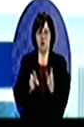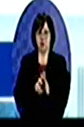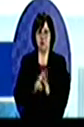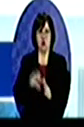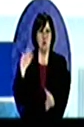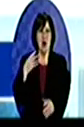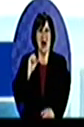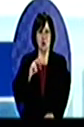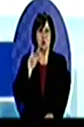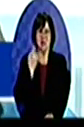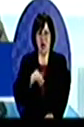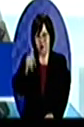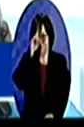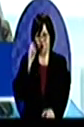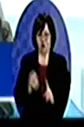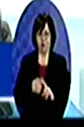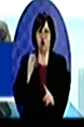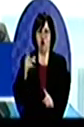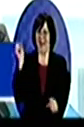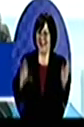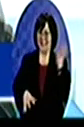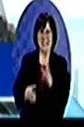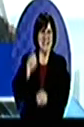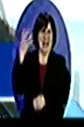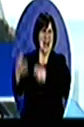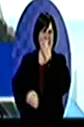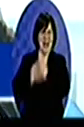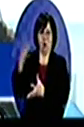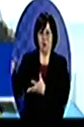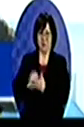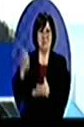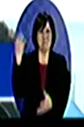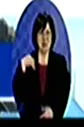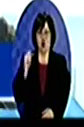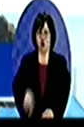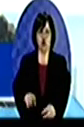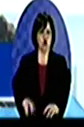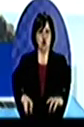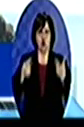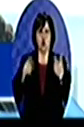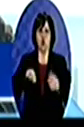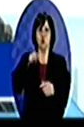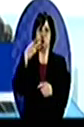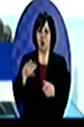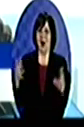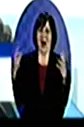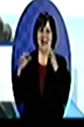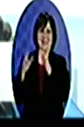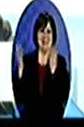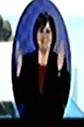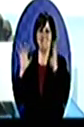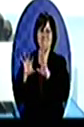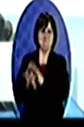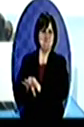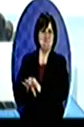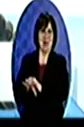бол одоо энэ хог аюултай төр хадгалах байранда халдвар гүйжүүлээд